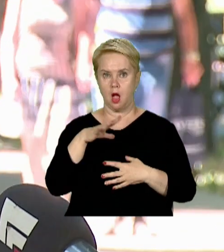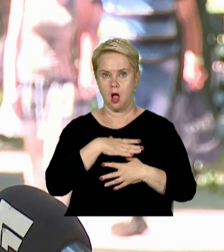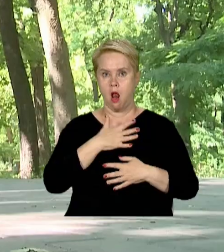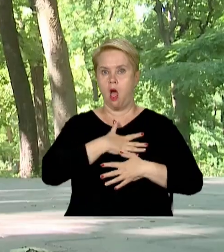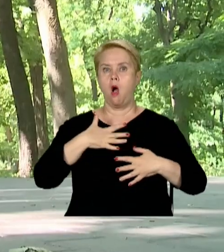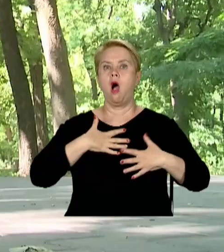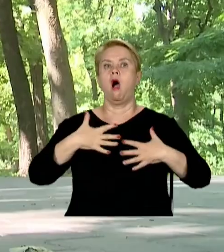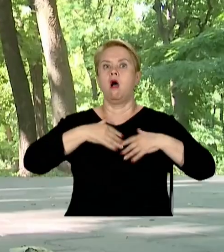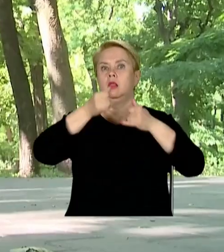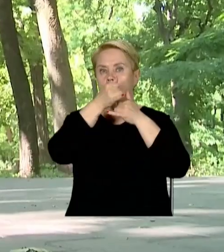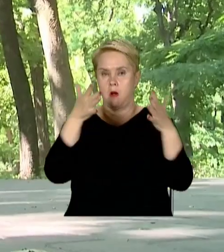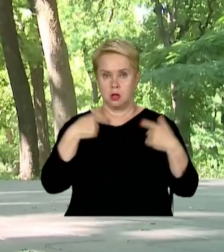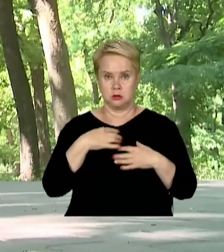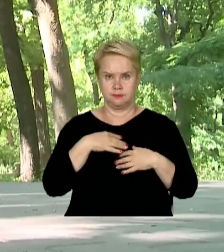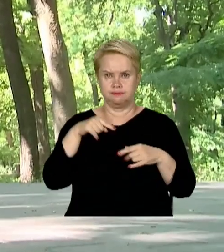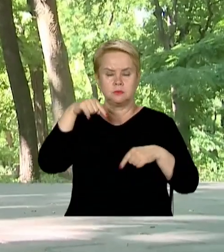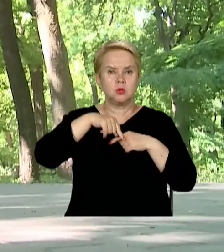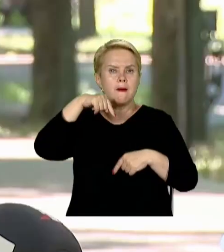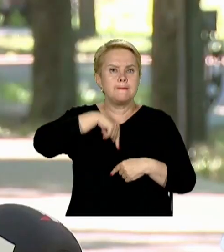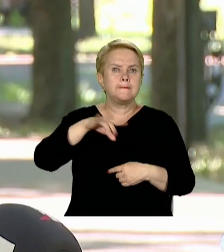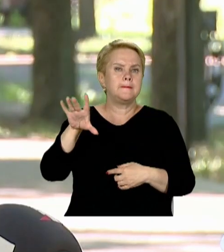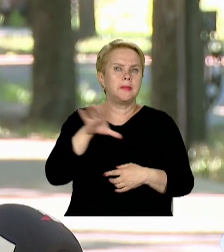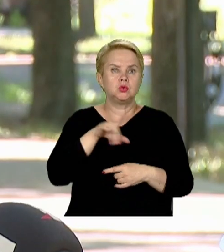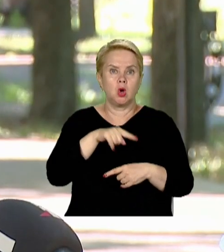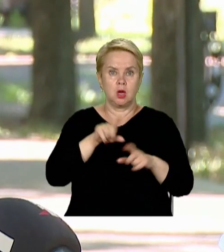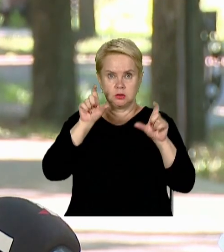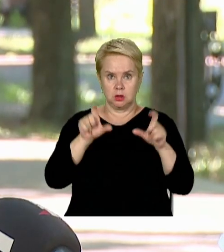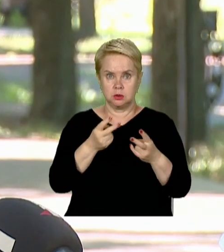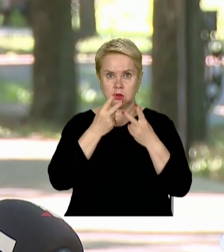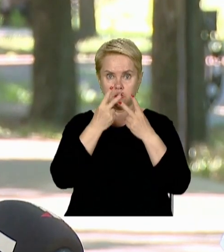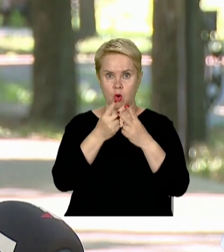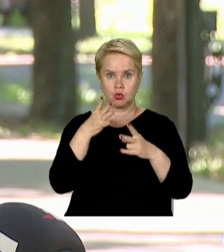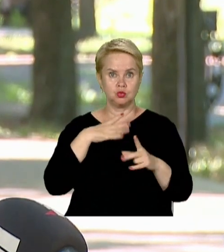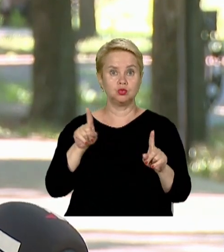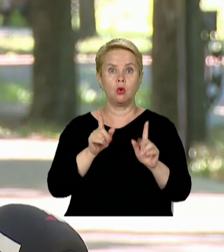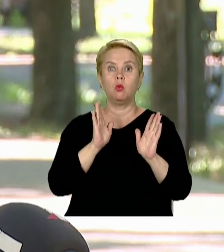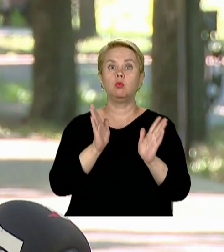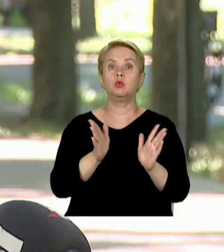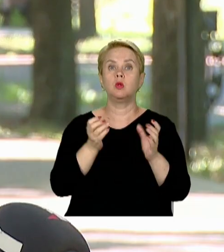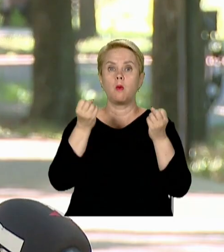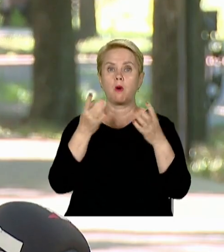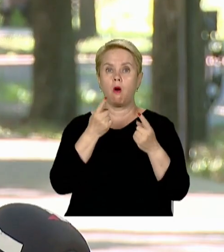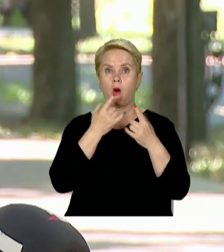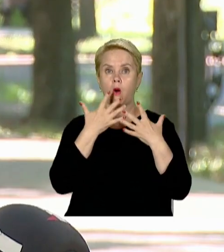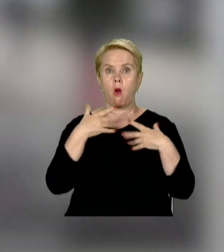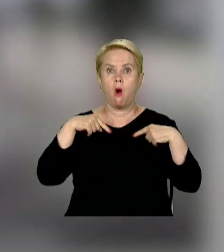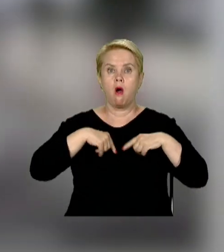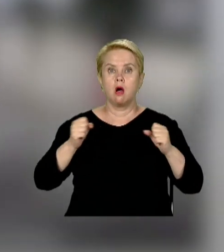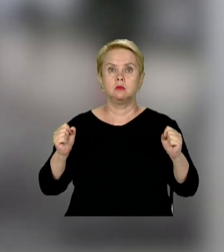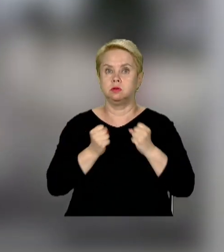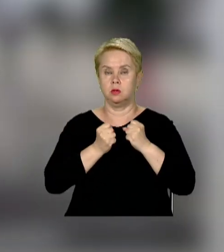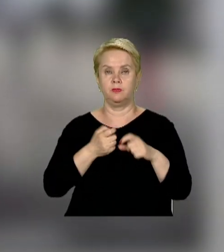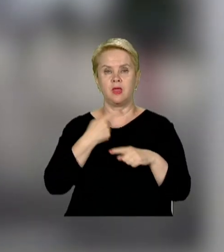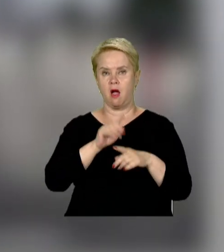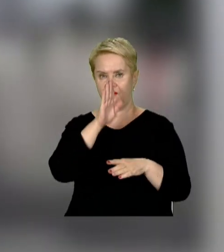схватили легкие, не могла дышать. Такое странное ощущение, когда ты сидишь, смотришь и ждешь, что будет, и у тебя просто кровь стынет от этого.